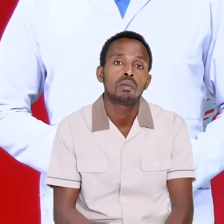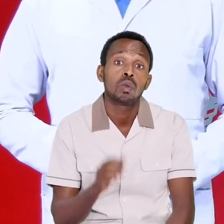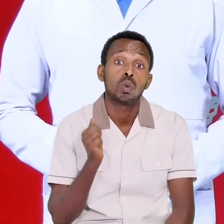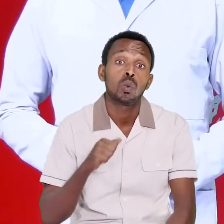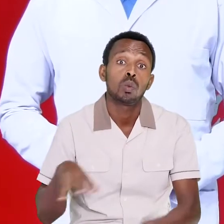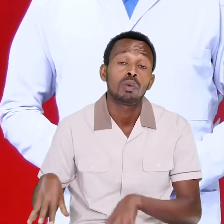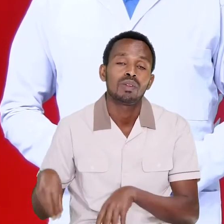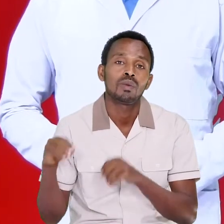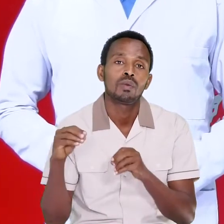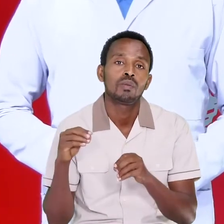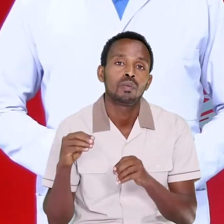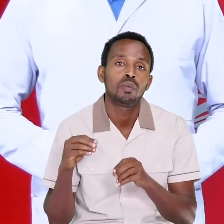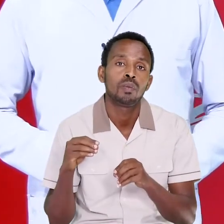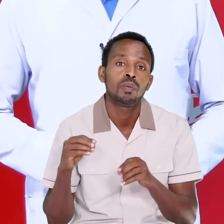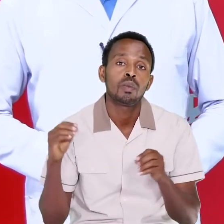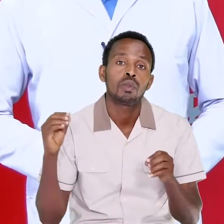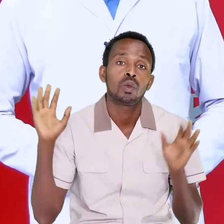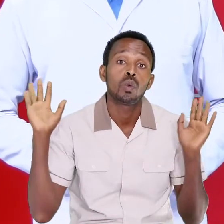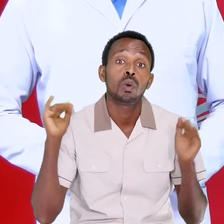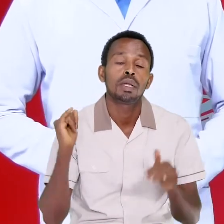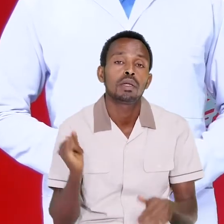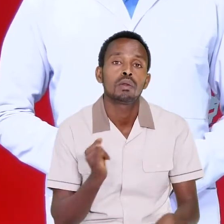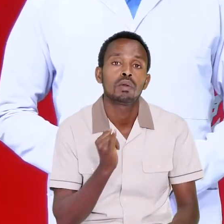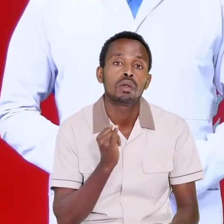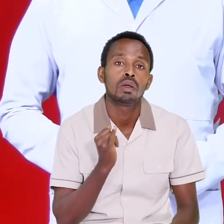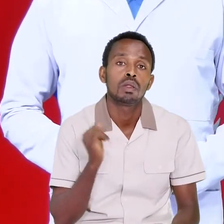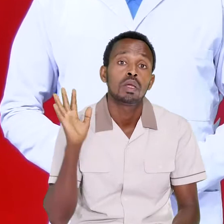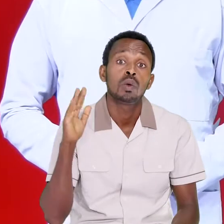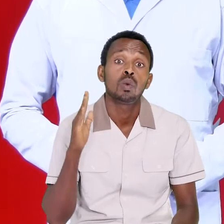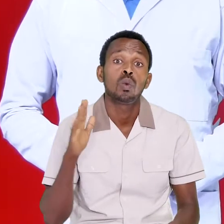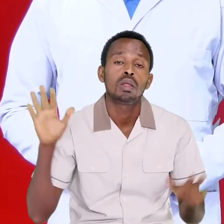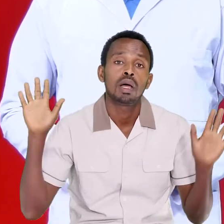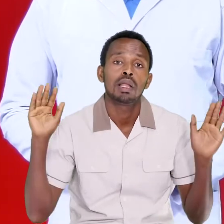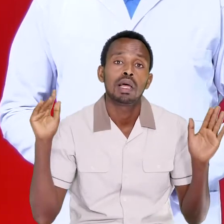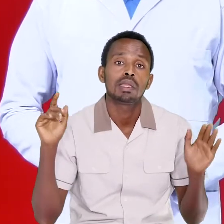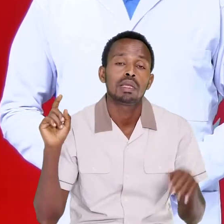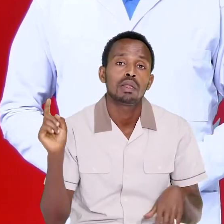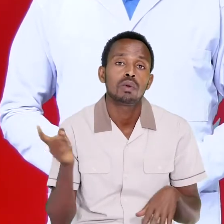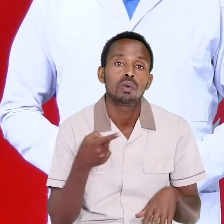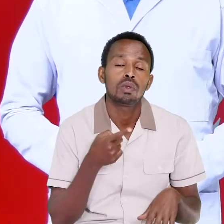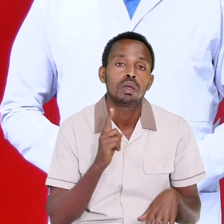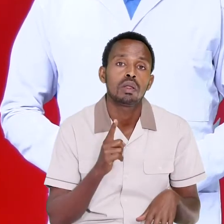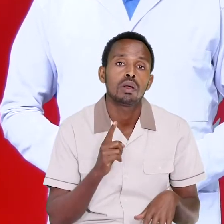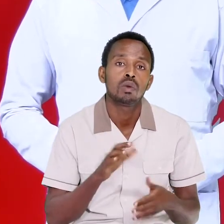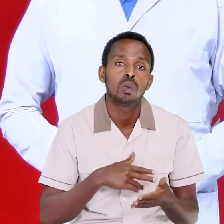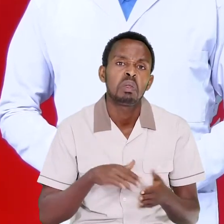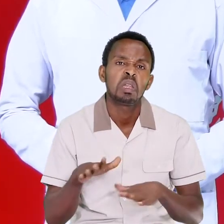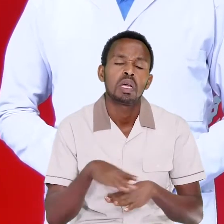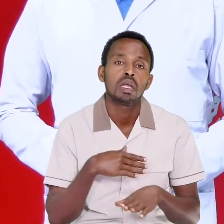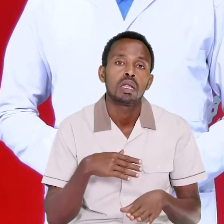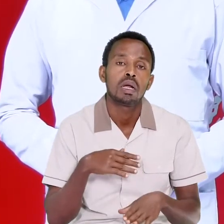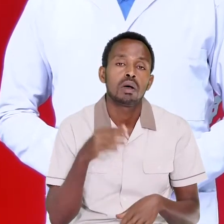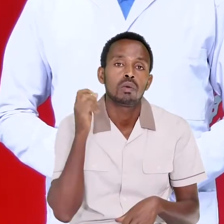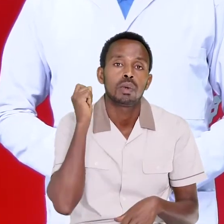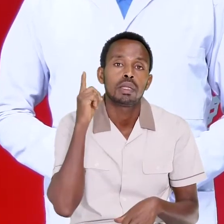Tole barattoota. Joobirri gosa allaattii ta'uusaa dubbisa kanarraa hubattanii jirtu.